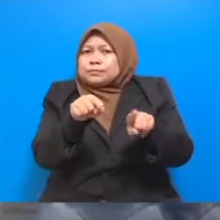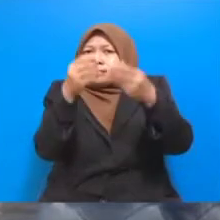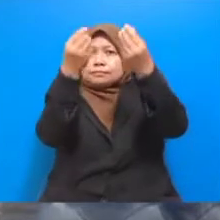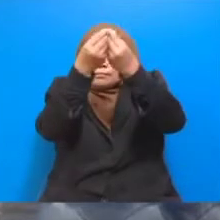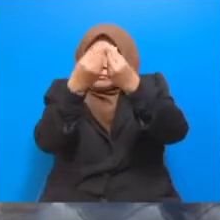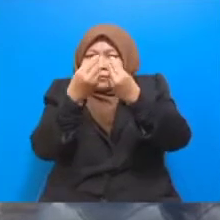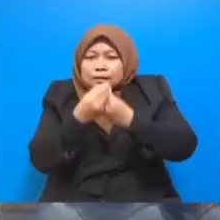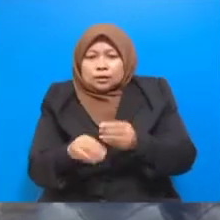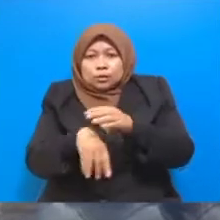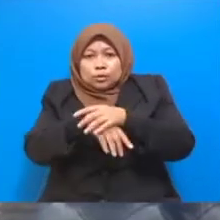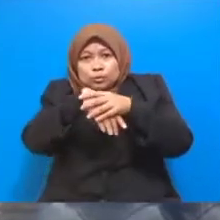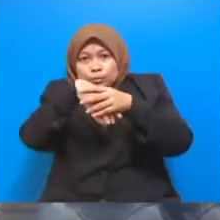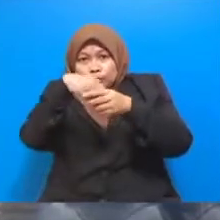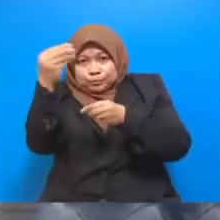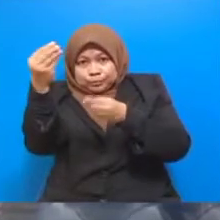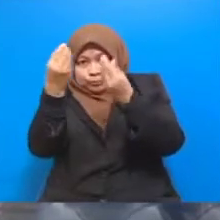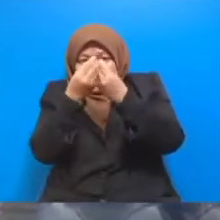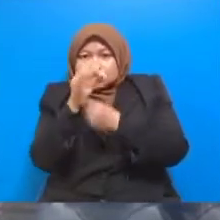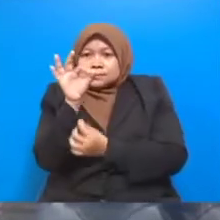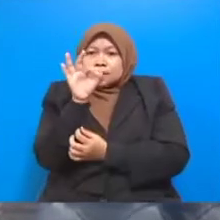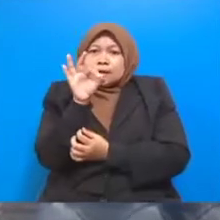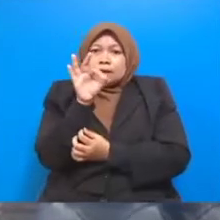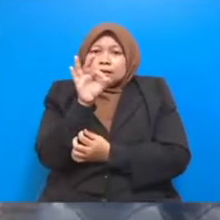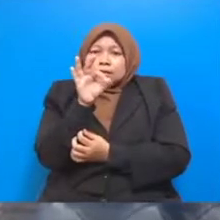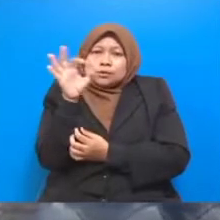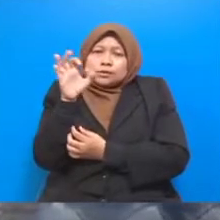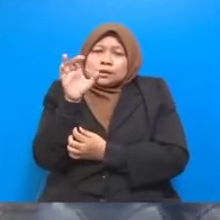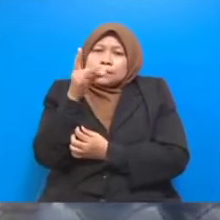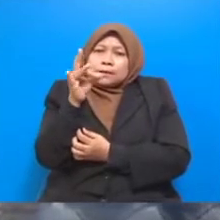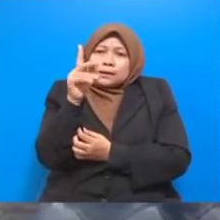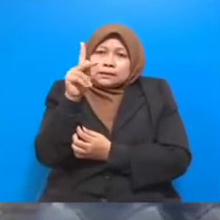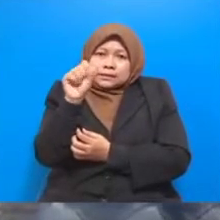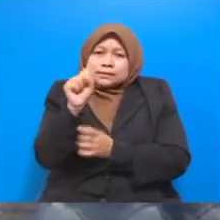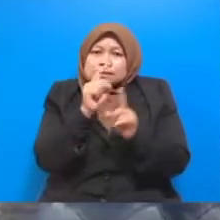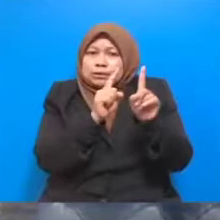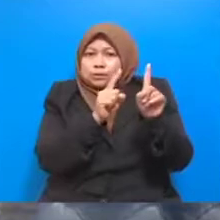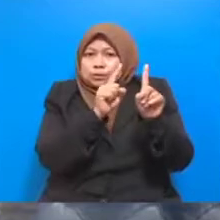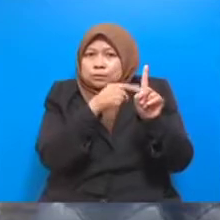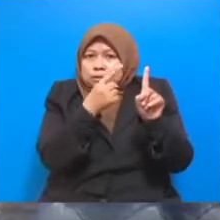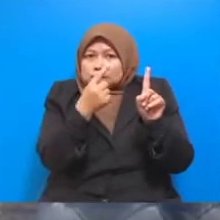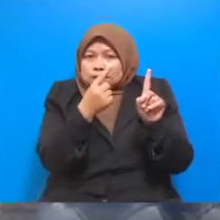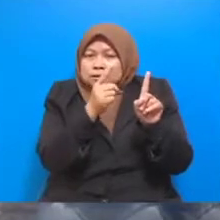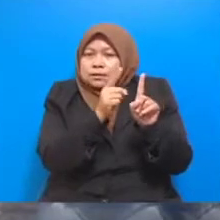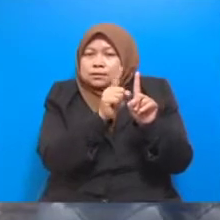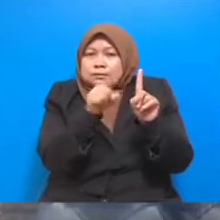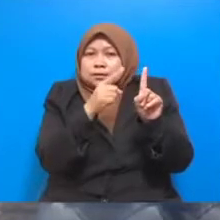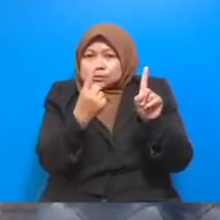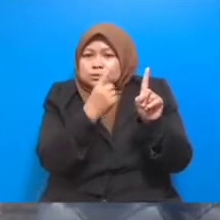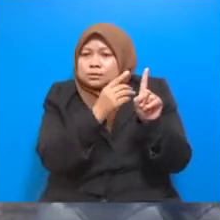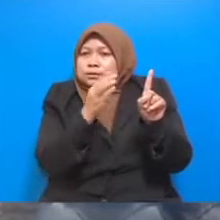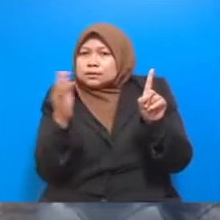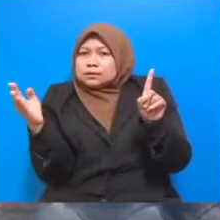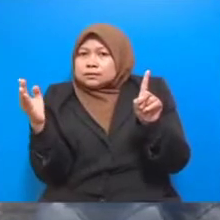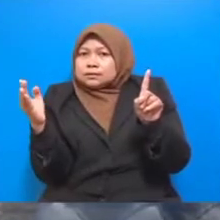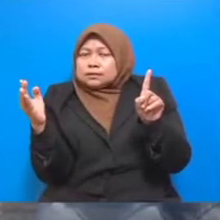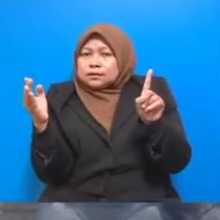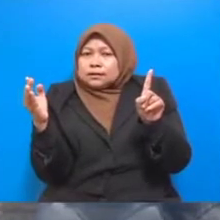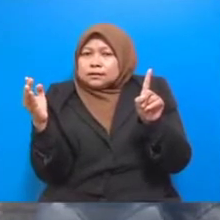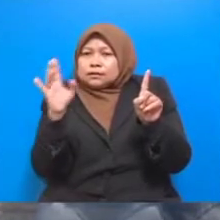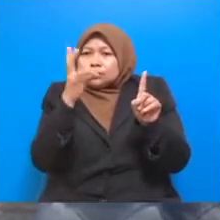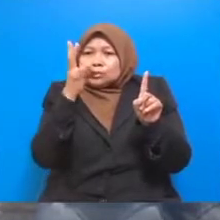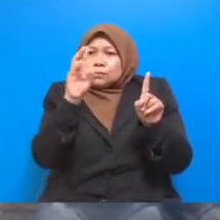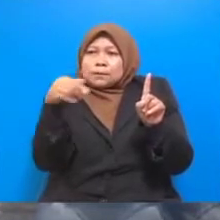statistik yang dikeluarkan 918kiss pada satu januari hingga es hingga